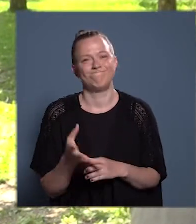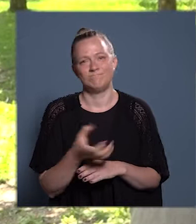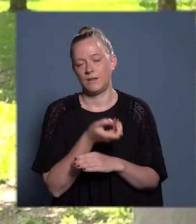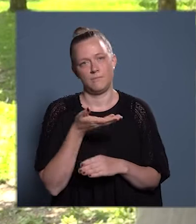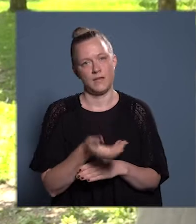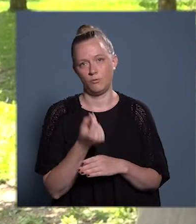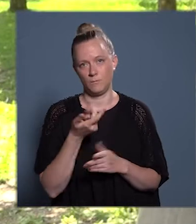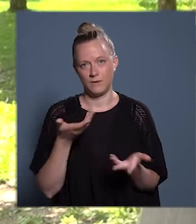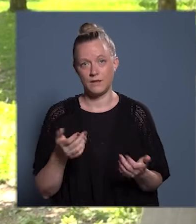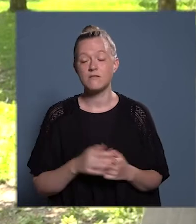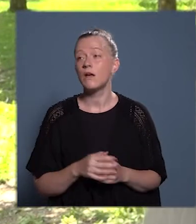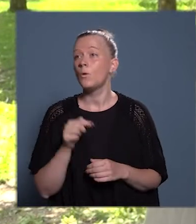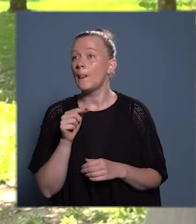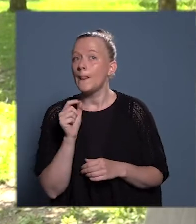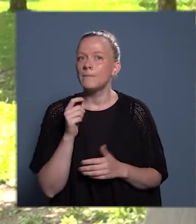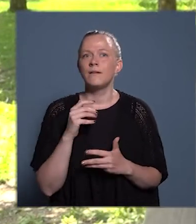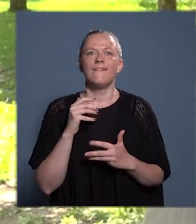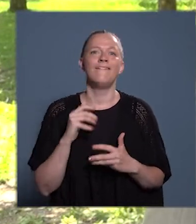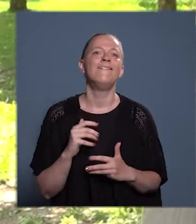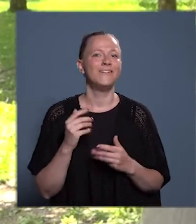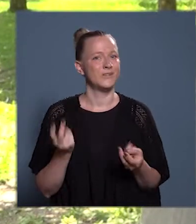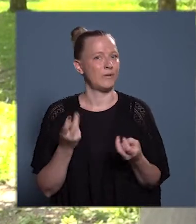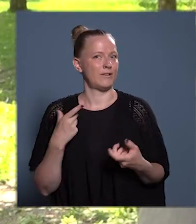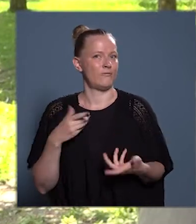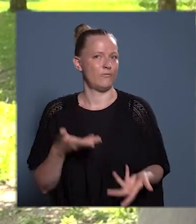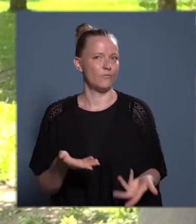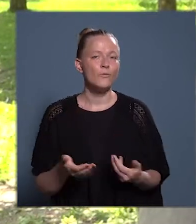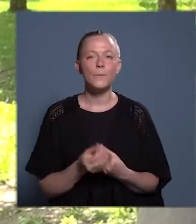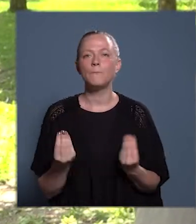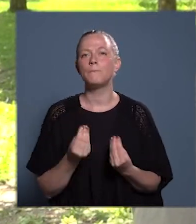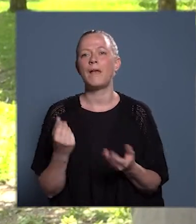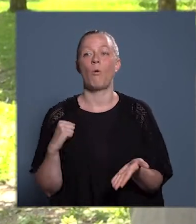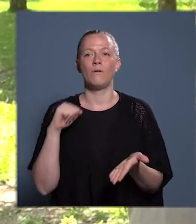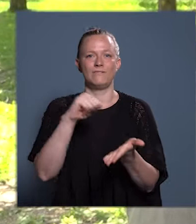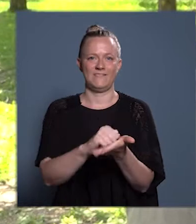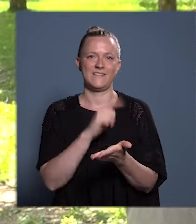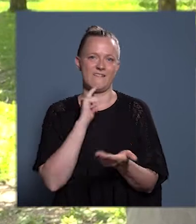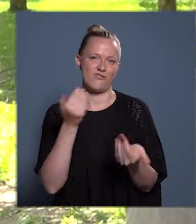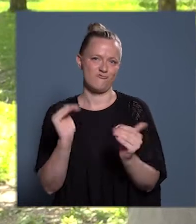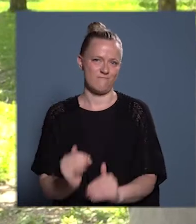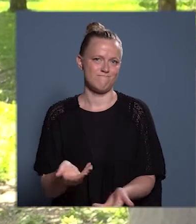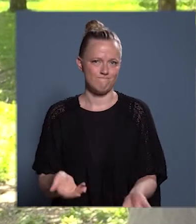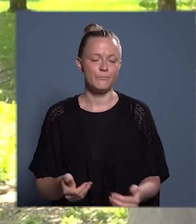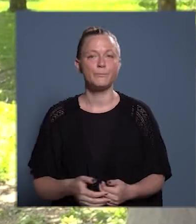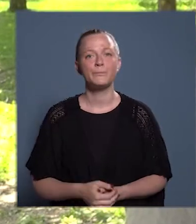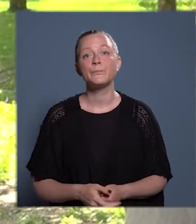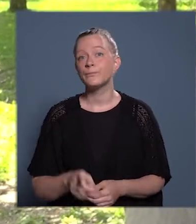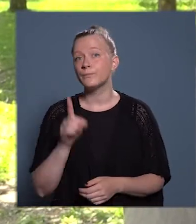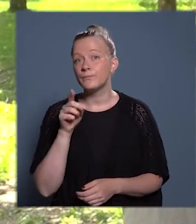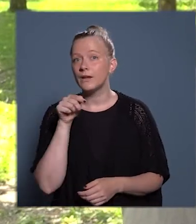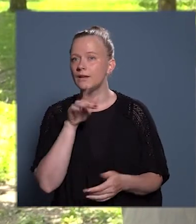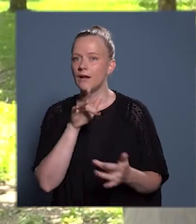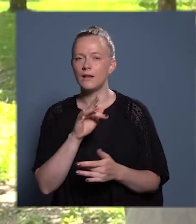Ami valahol egy kicsit megkönnyebbülés volt a képviselőtestem, hogy az önrész is így kevesebb lett. De ennek ellenére